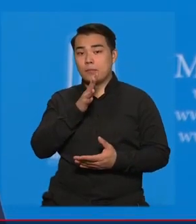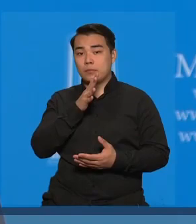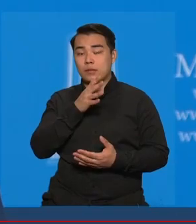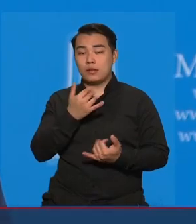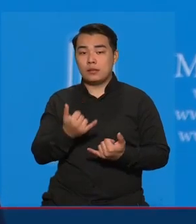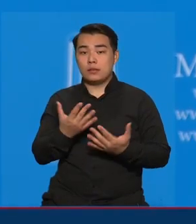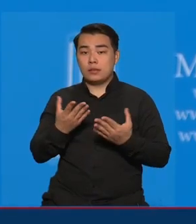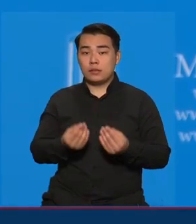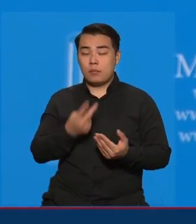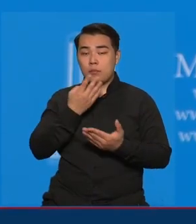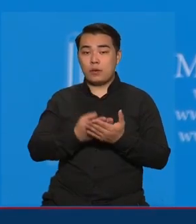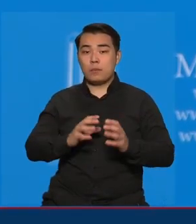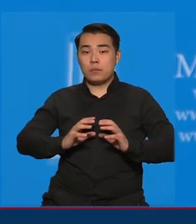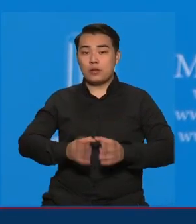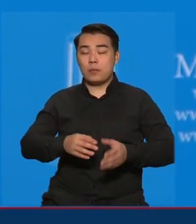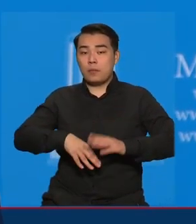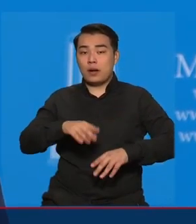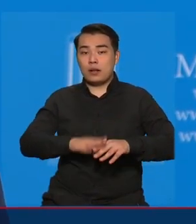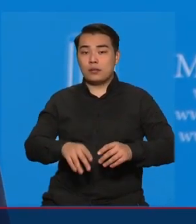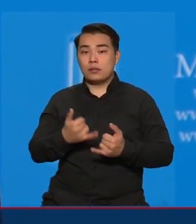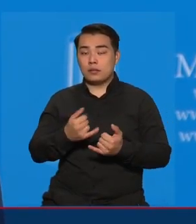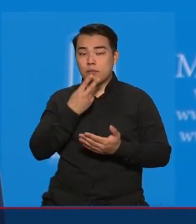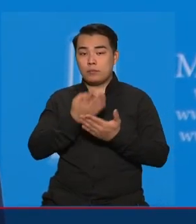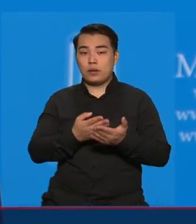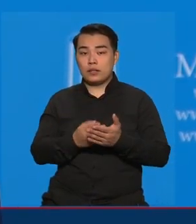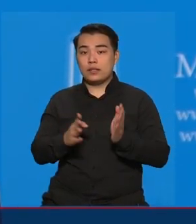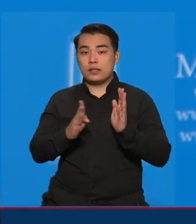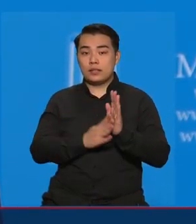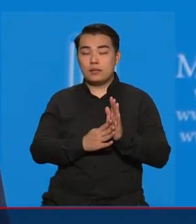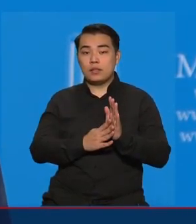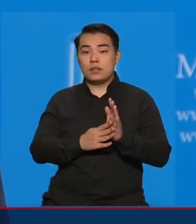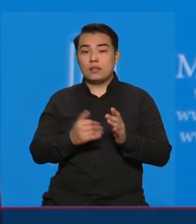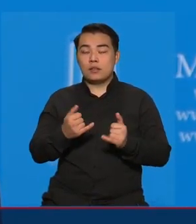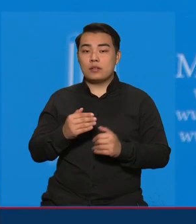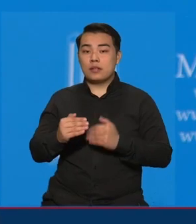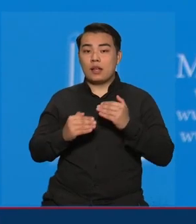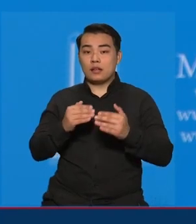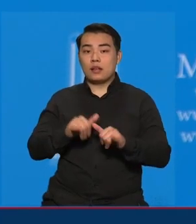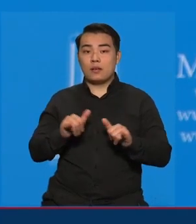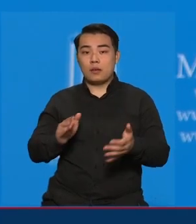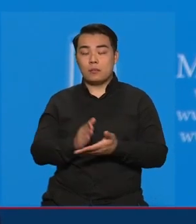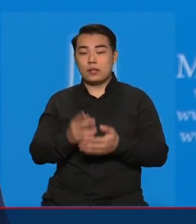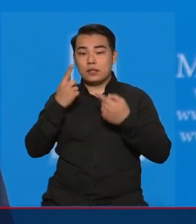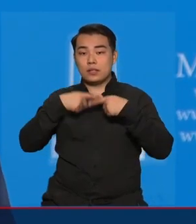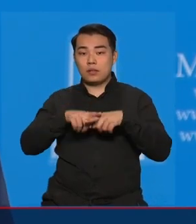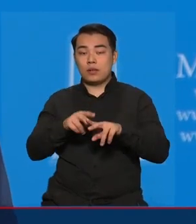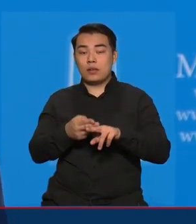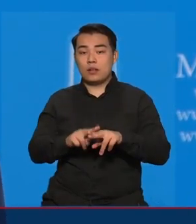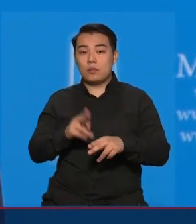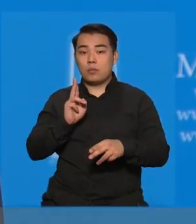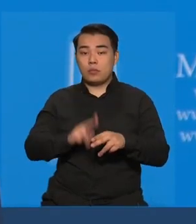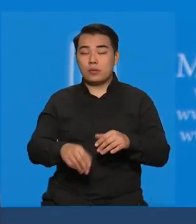На сегодняшний день в международной практике выделяются не менее 9 стадий развития научно-инновационных технологий. Только